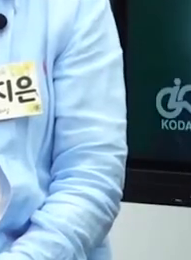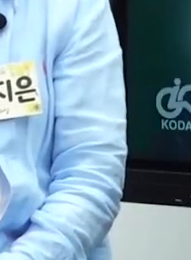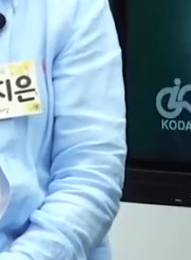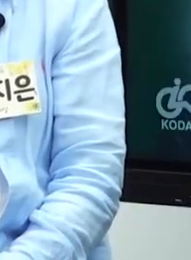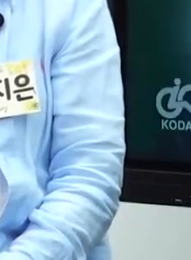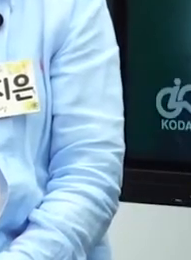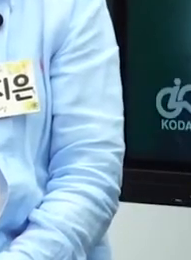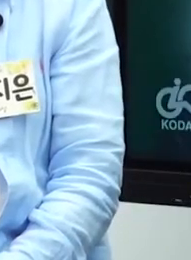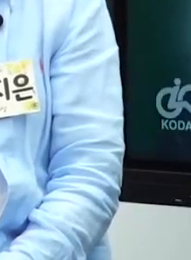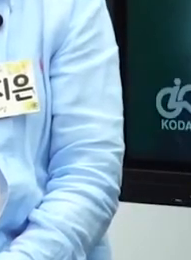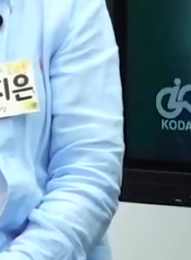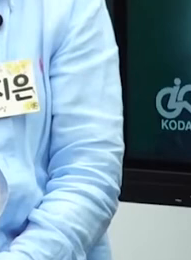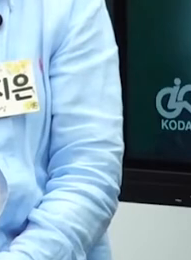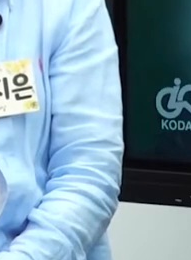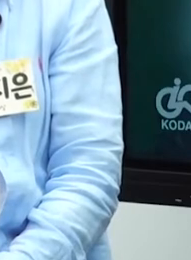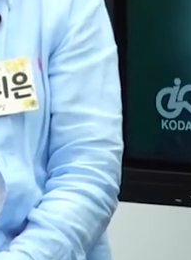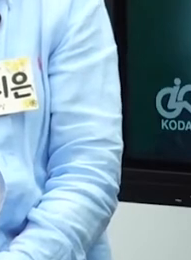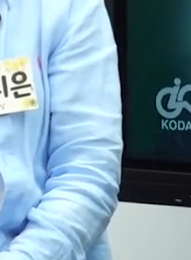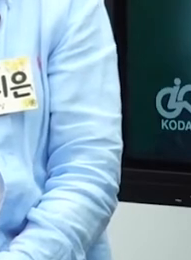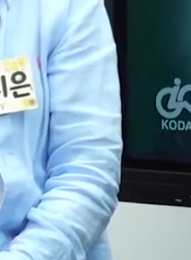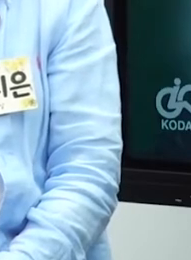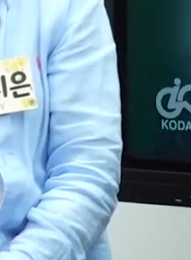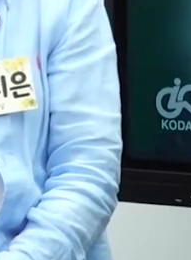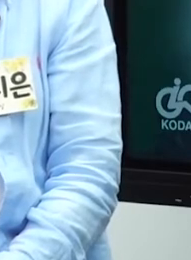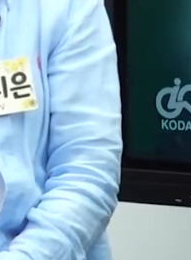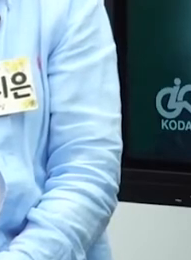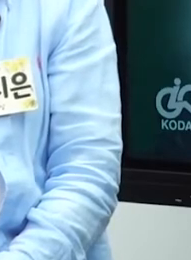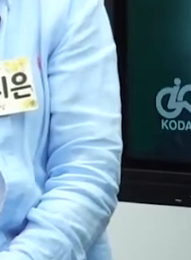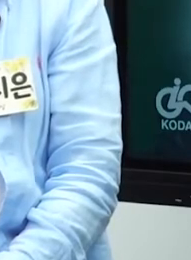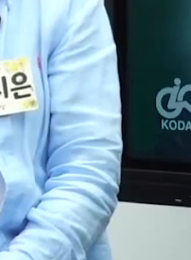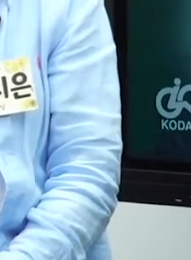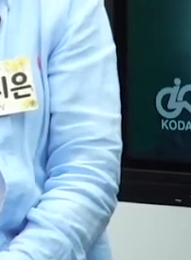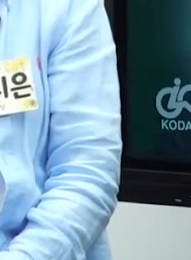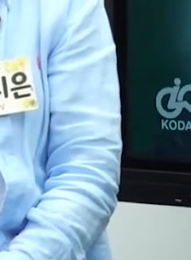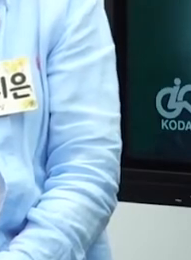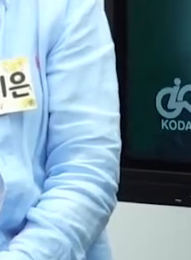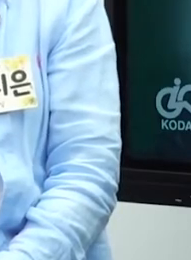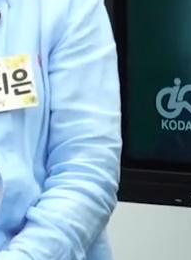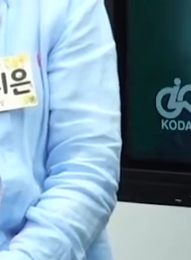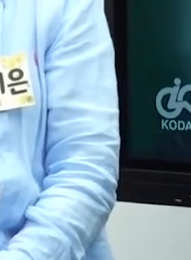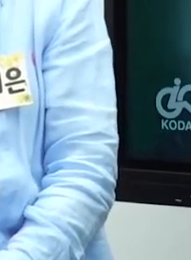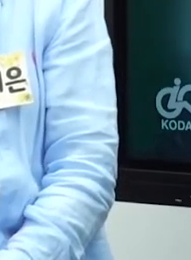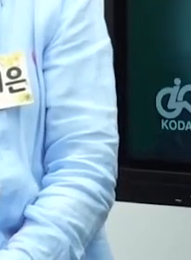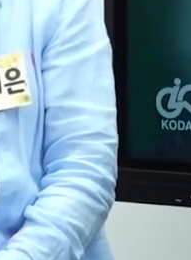요즘은 농인에 대한 인식이 많이 좋아졌습니다. 하지만 예전엔 그렇지 않았어요.